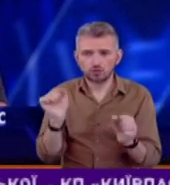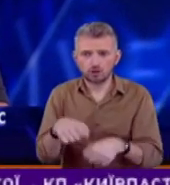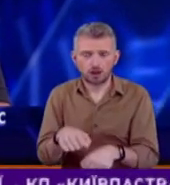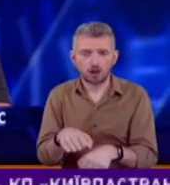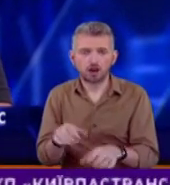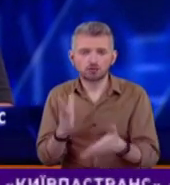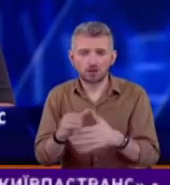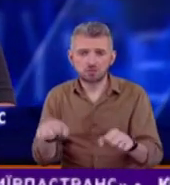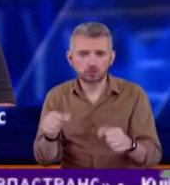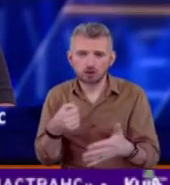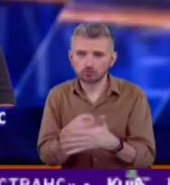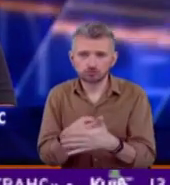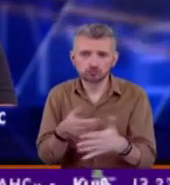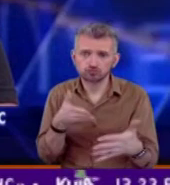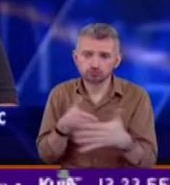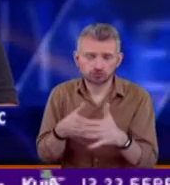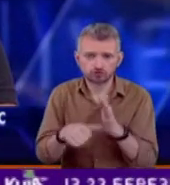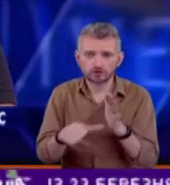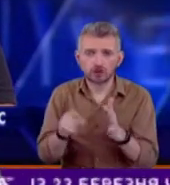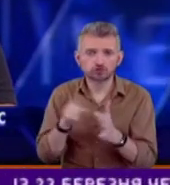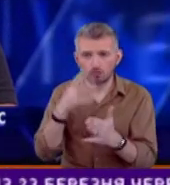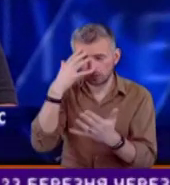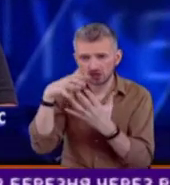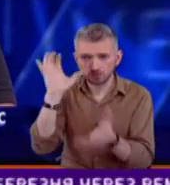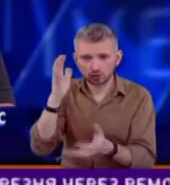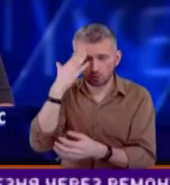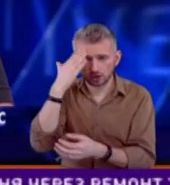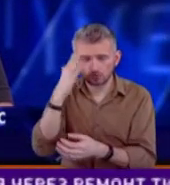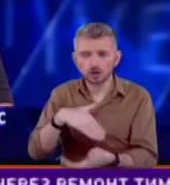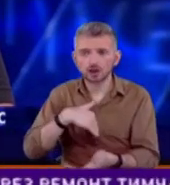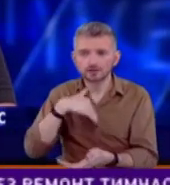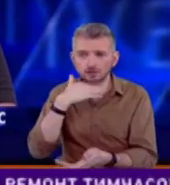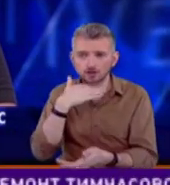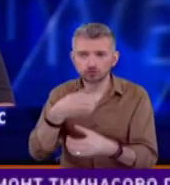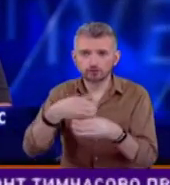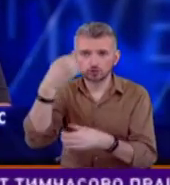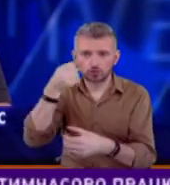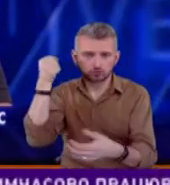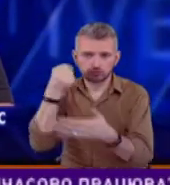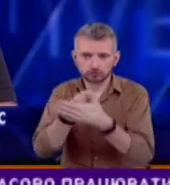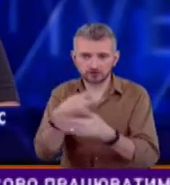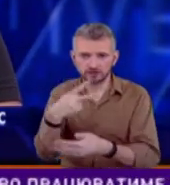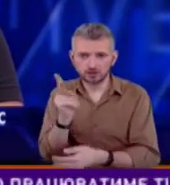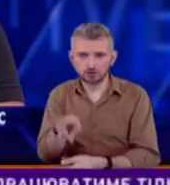не разгонятся, но для того, чтобы разбить голову, достаточно просто там упереться в столб на скорости в 20 км в